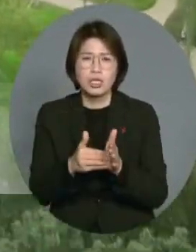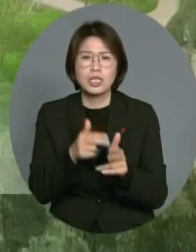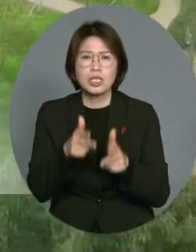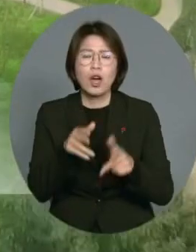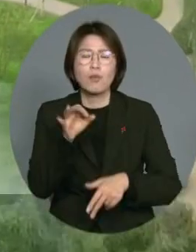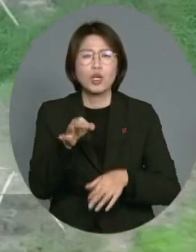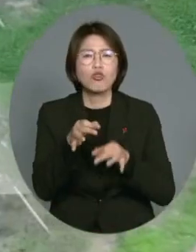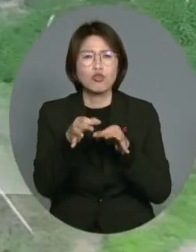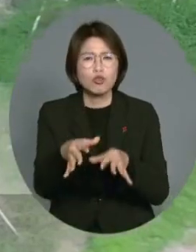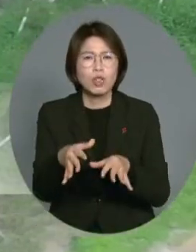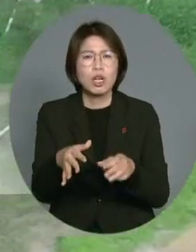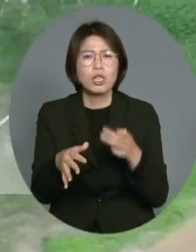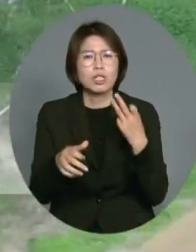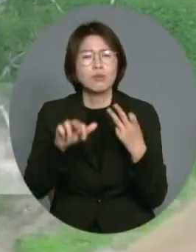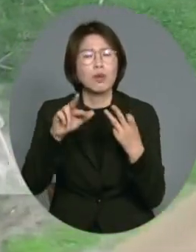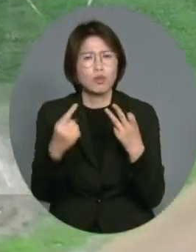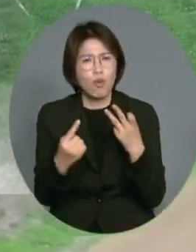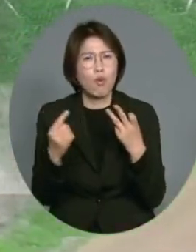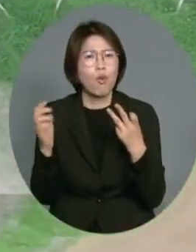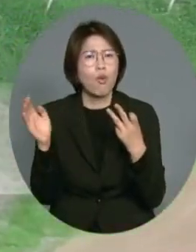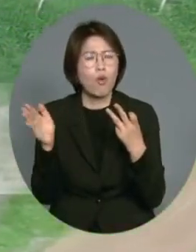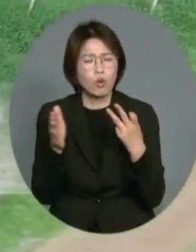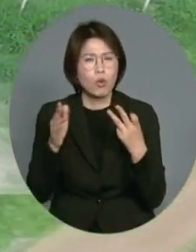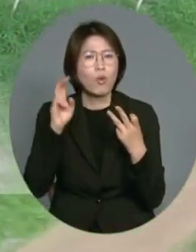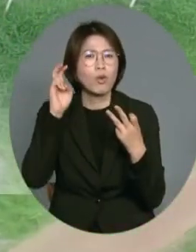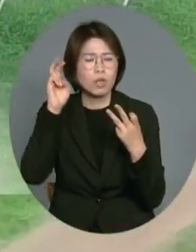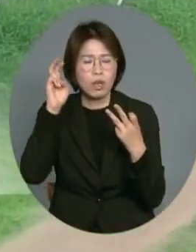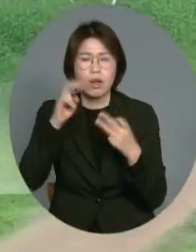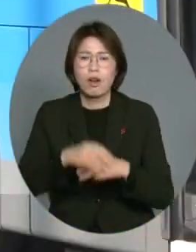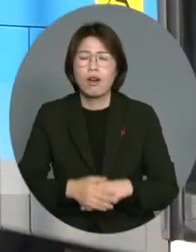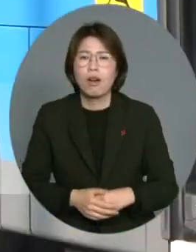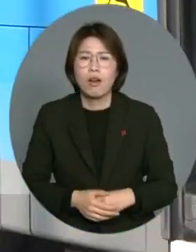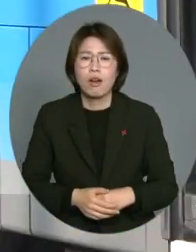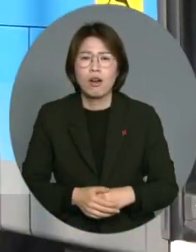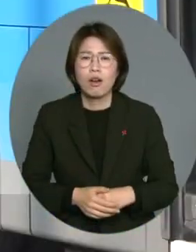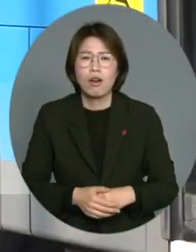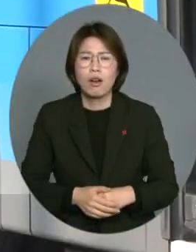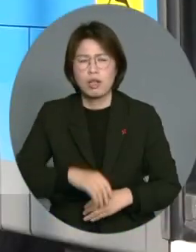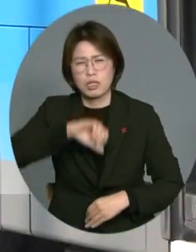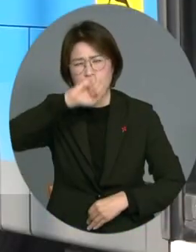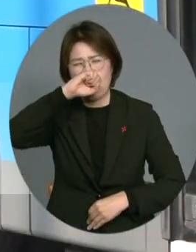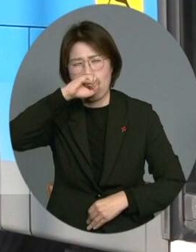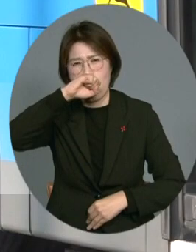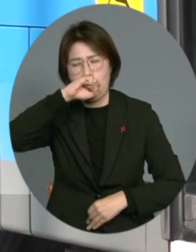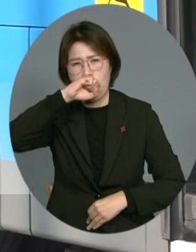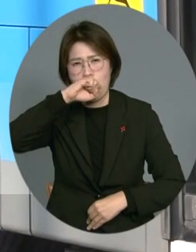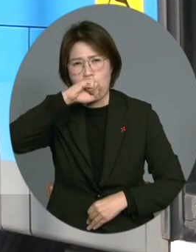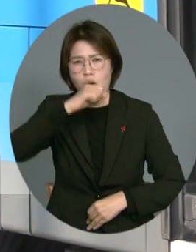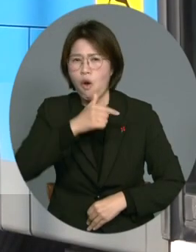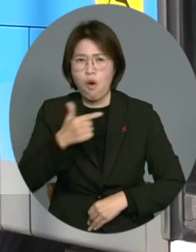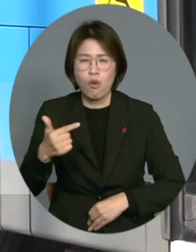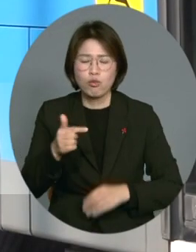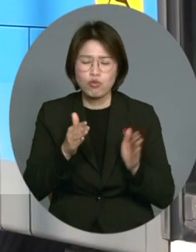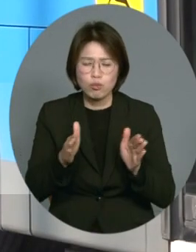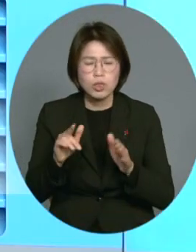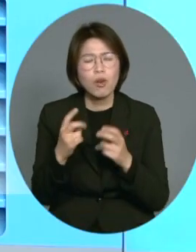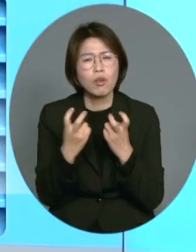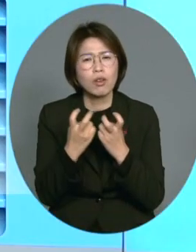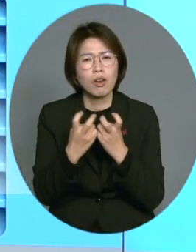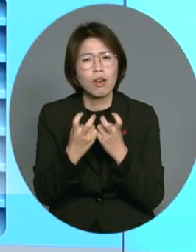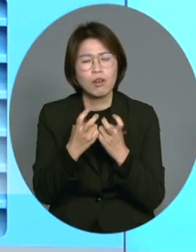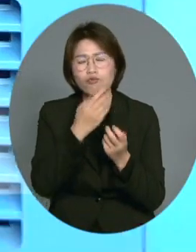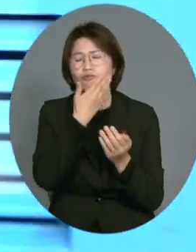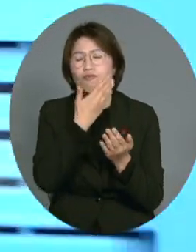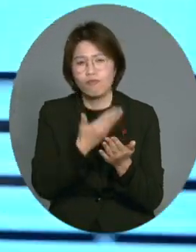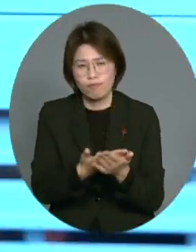사업비가 13조 원 정도 될 것으로 예상하고 있는데 막대한 재원을 어떻게 마련할지가 중요한